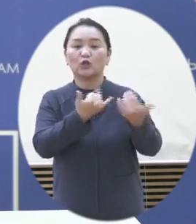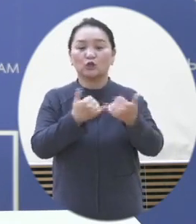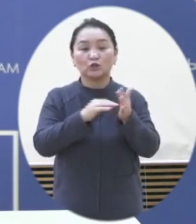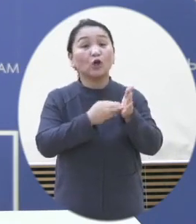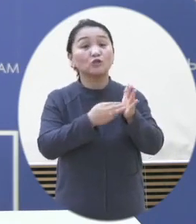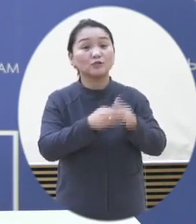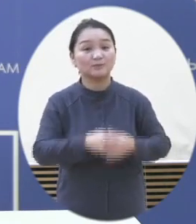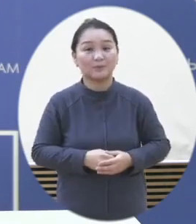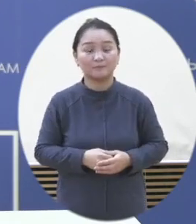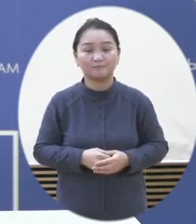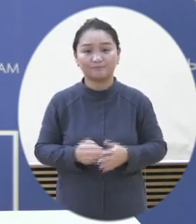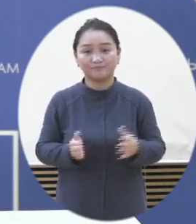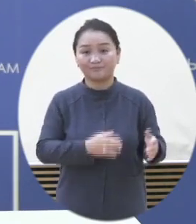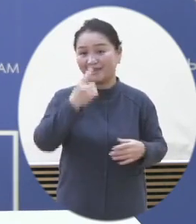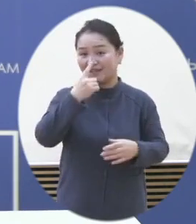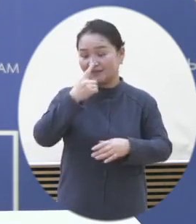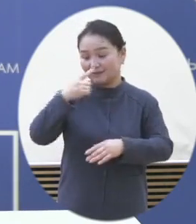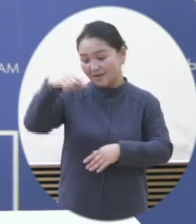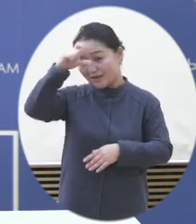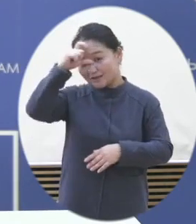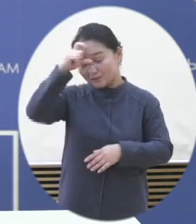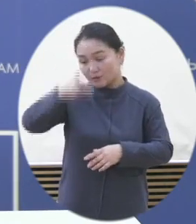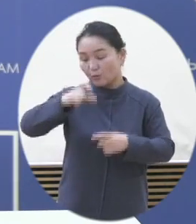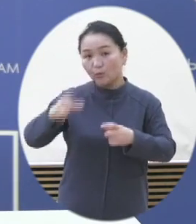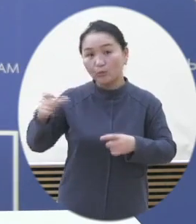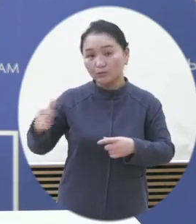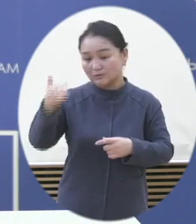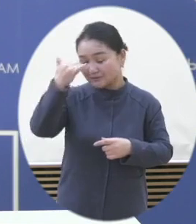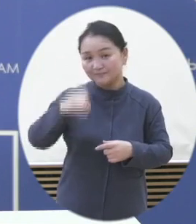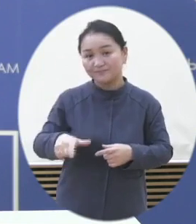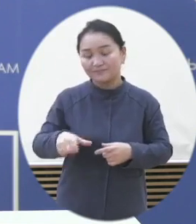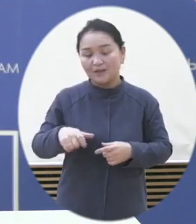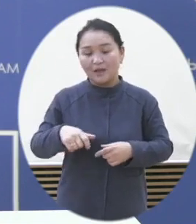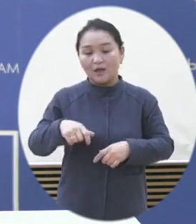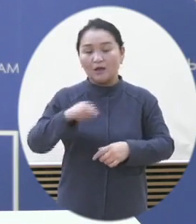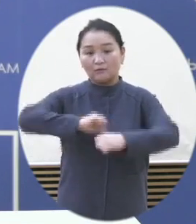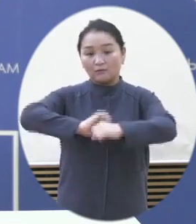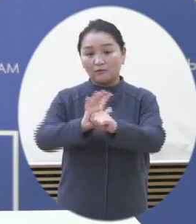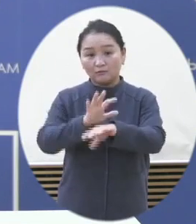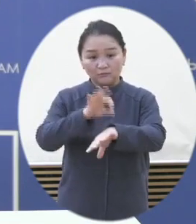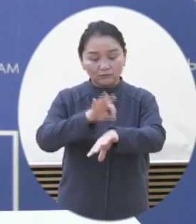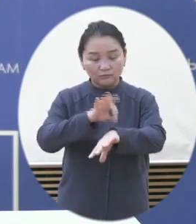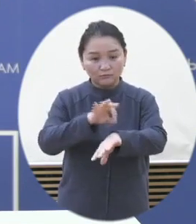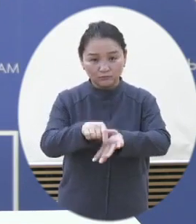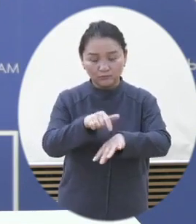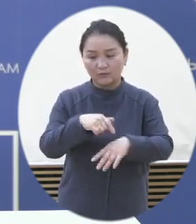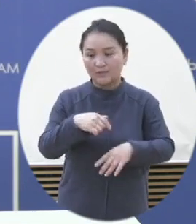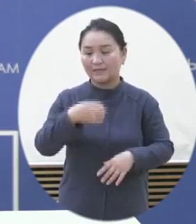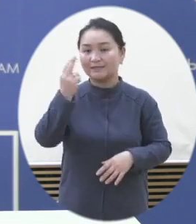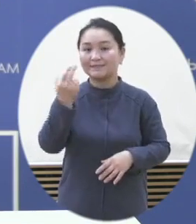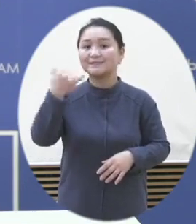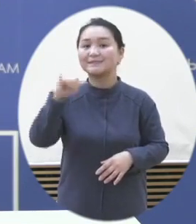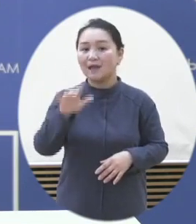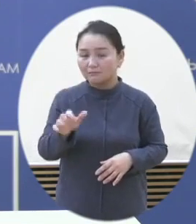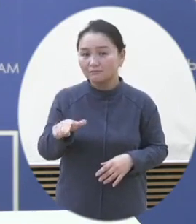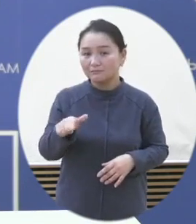За Хятадын эрдэмтэд цайрын COVID-19 эмчилгээний үед хэрэглэх за эмнэлзэн судалгаа бол хийсэн байна. За